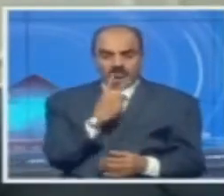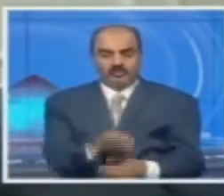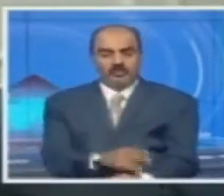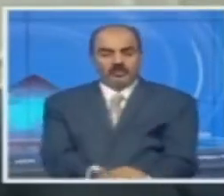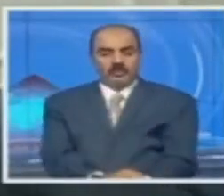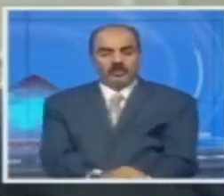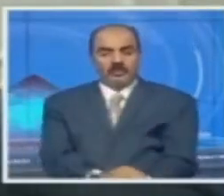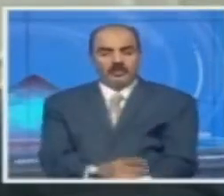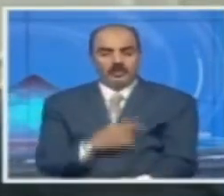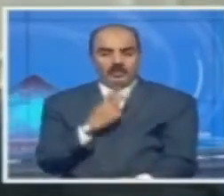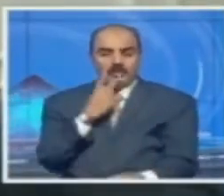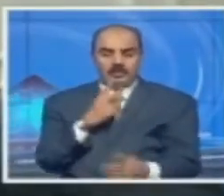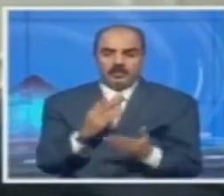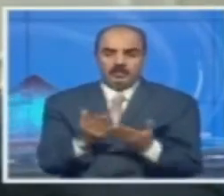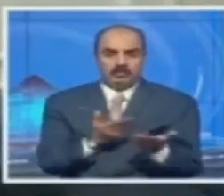لنسبر أغوار